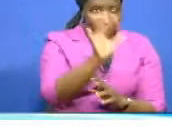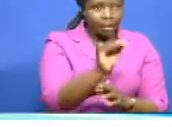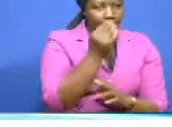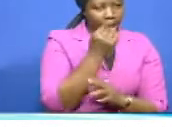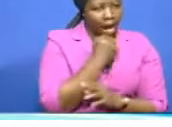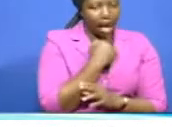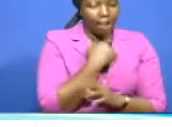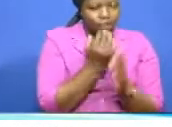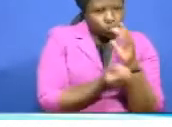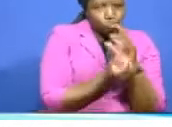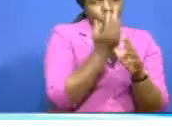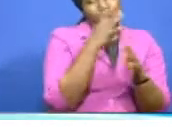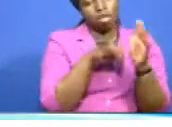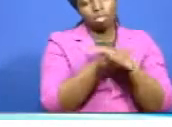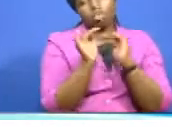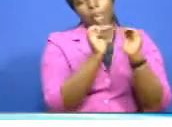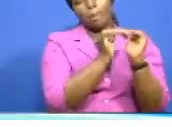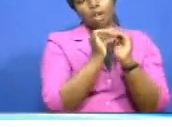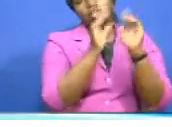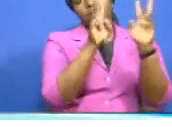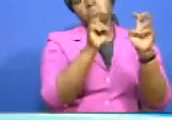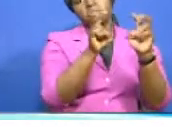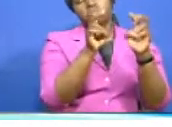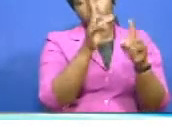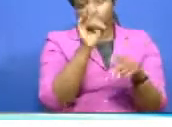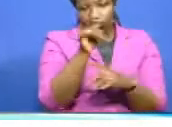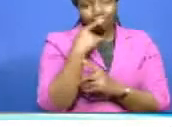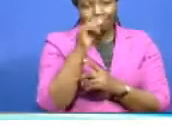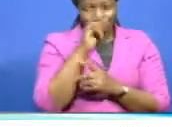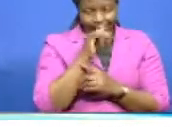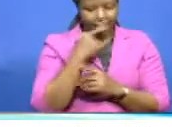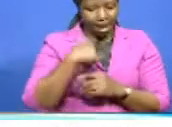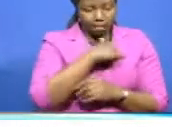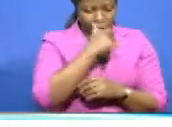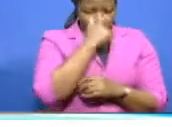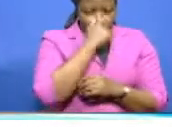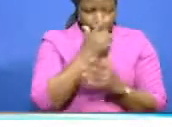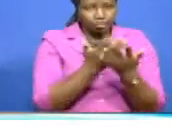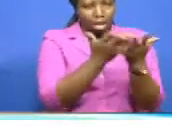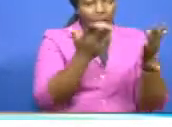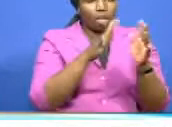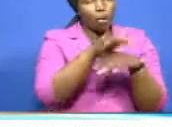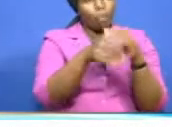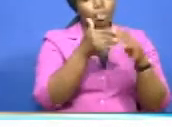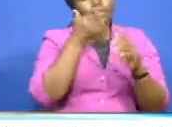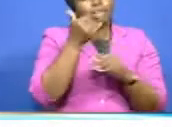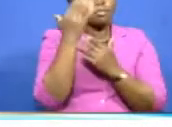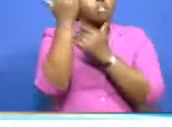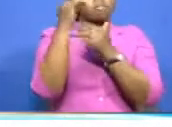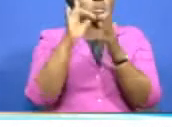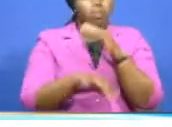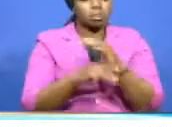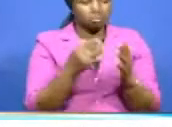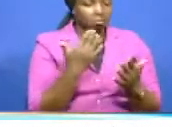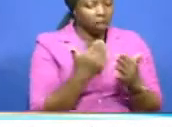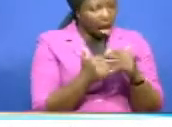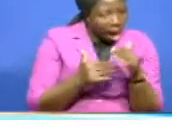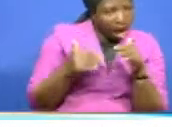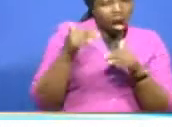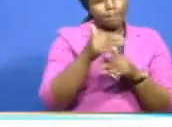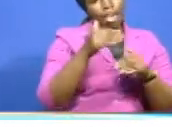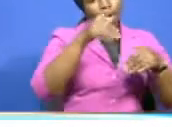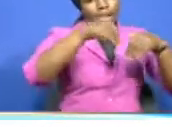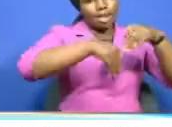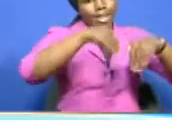imekuwa katika masuala ya kidemokrasia. Na kama ulivyosema ni kwamba tunawatakia kila laheri. Tunatumai ya kwamba baada ya uchaguzi ule